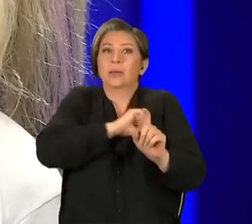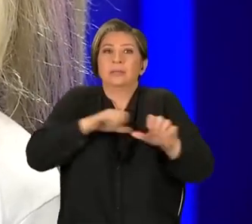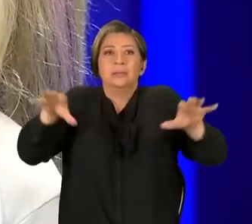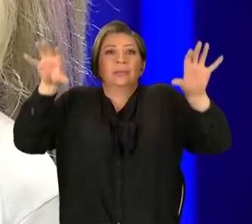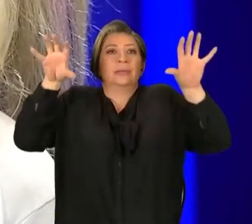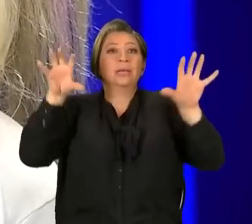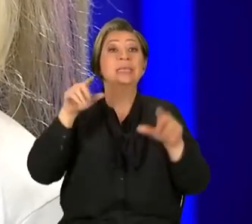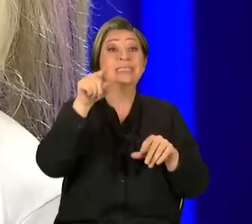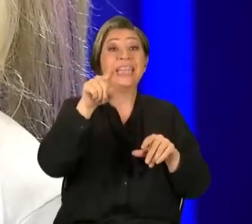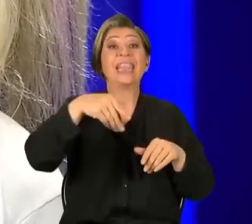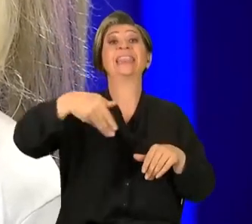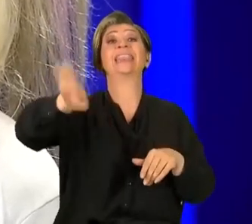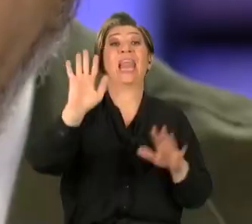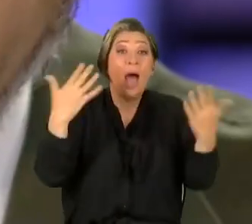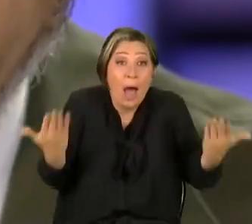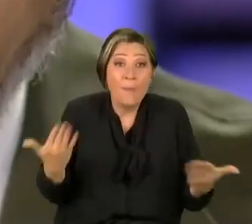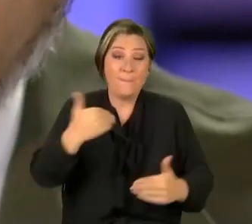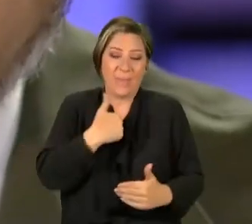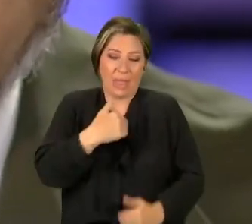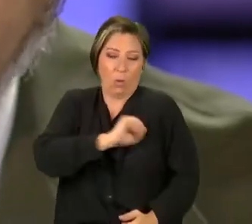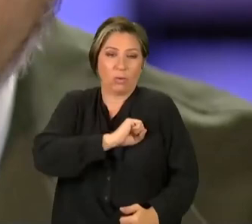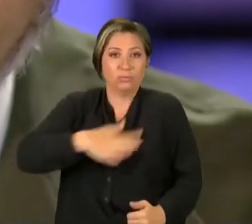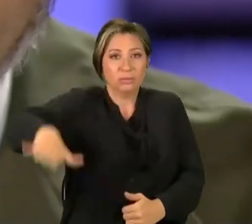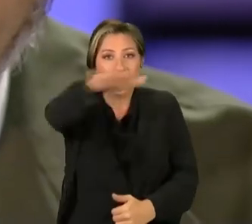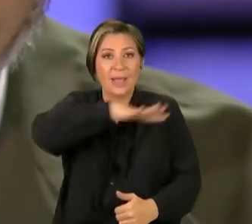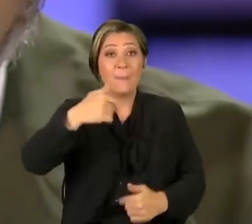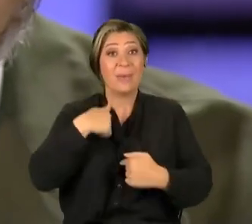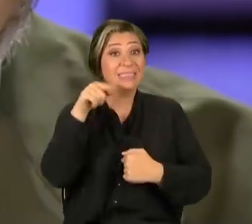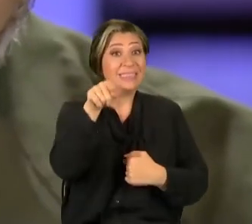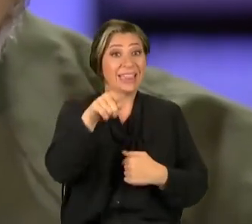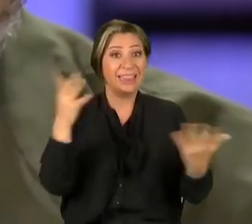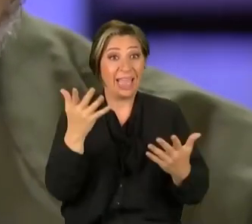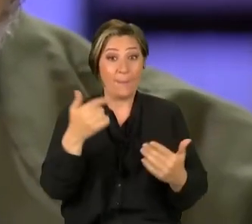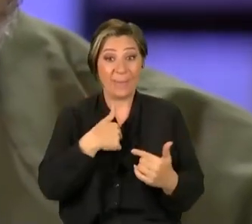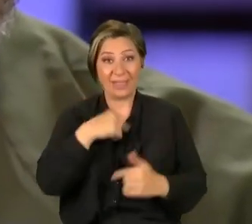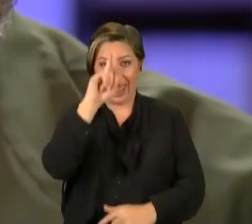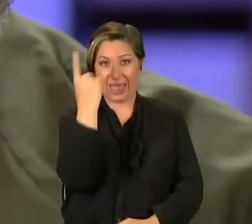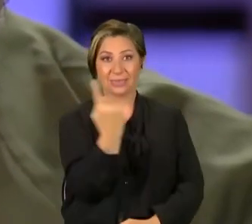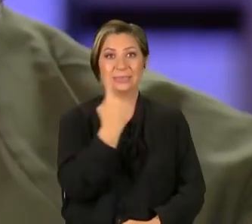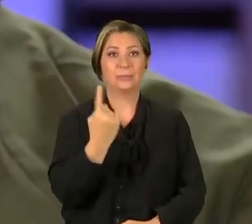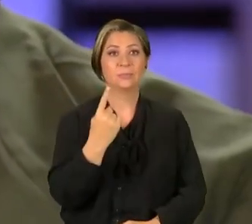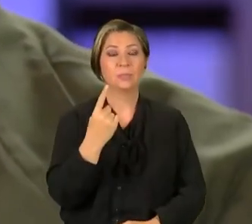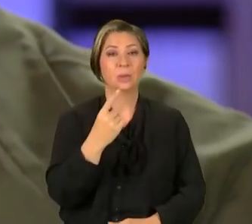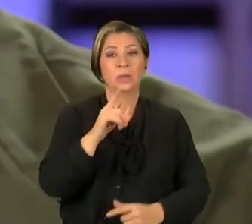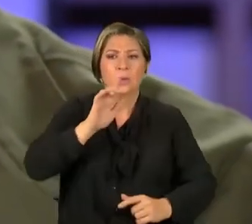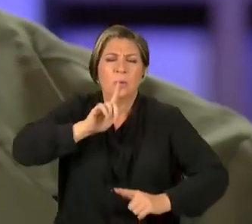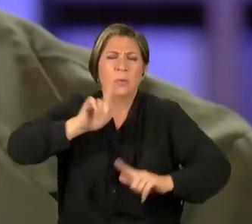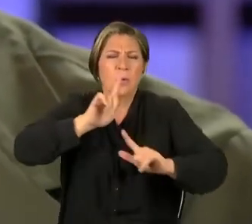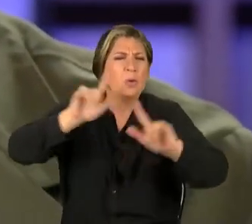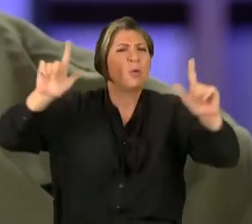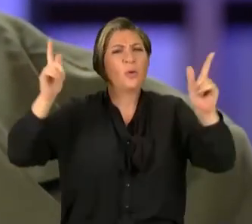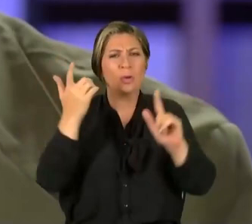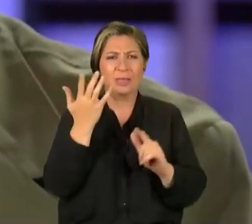katı... Senden değil ama benden korksunlar. Evet. Ben benden de yalnızım. Hü deli hüp